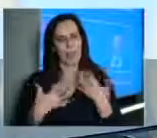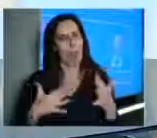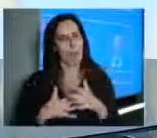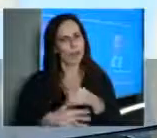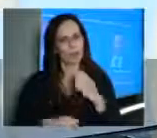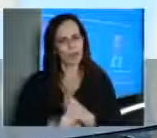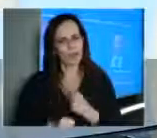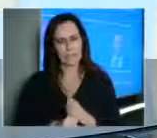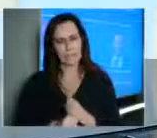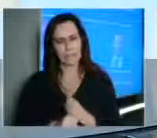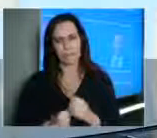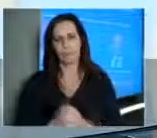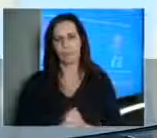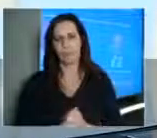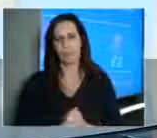המחקר הזה